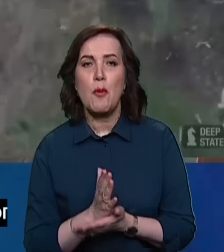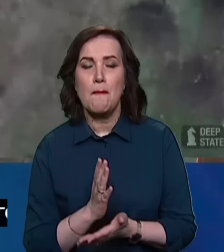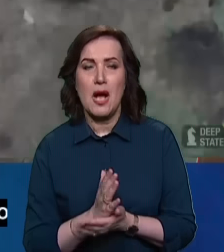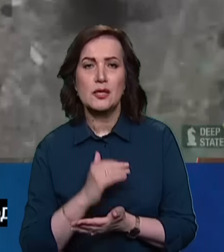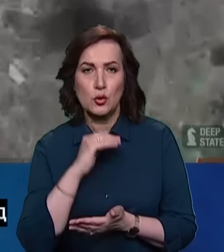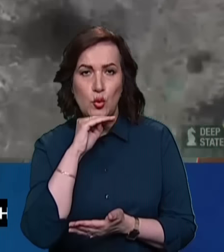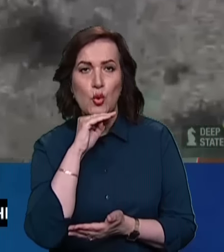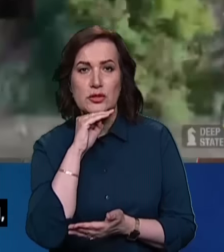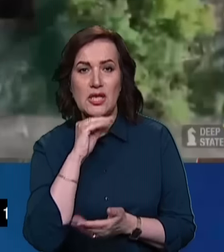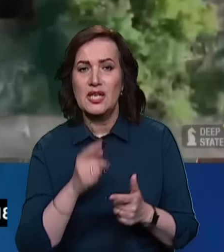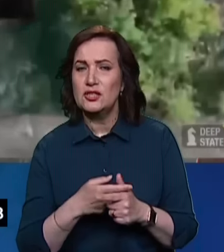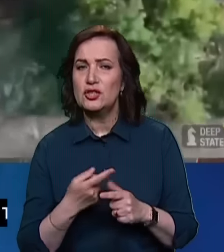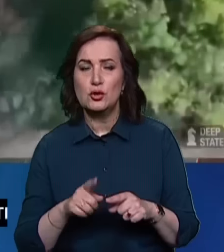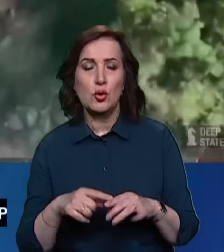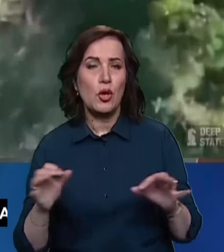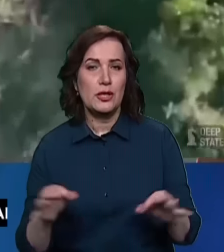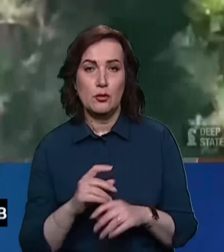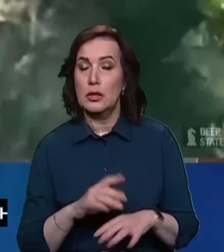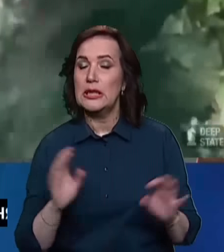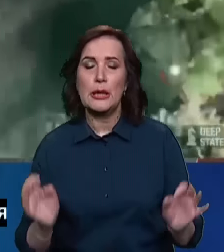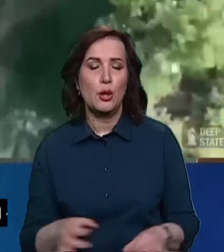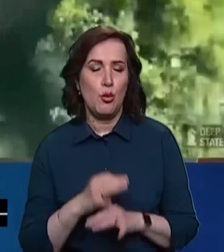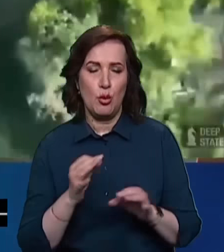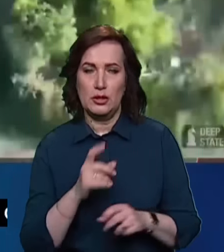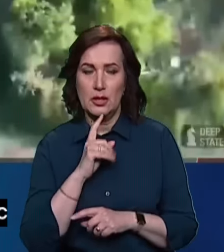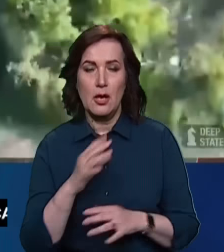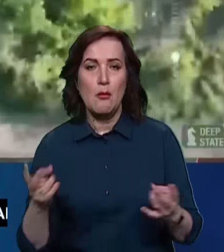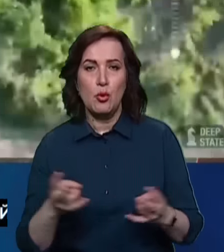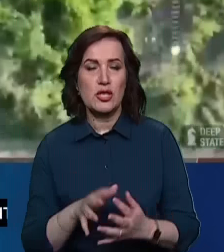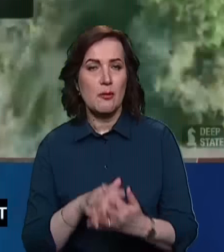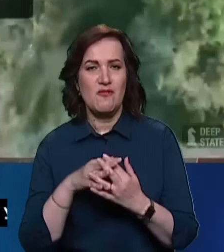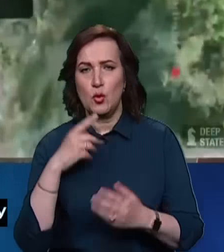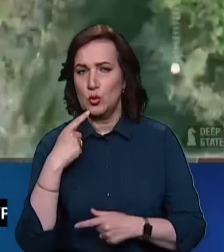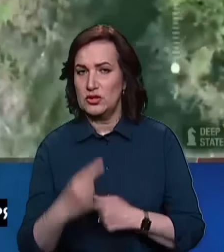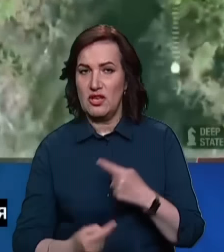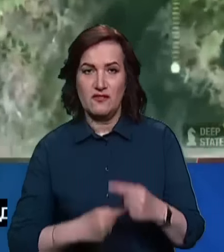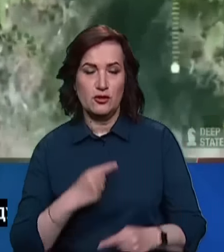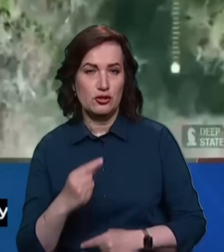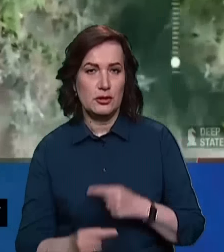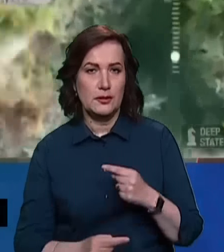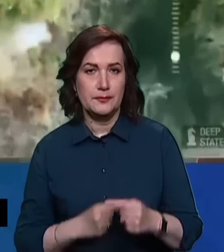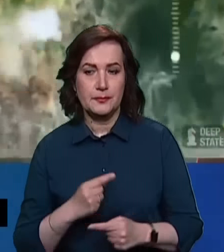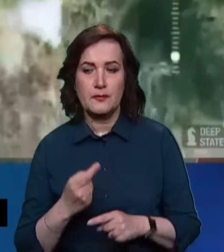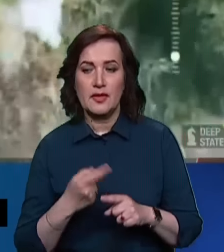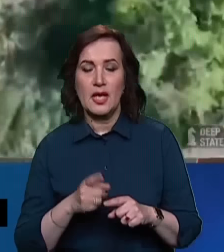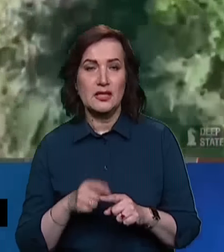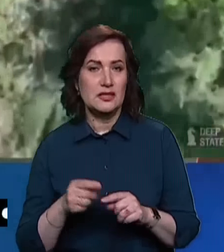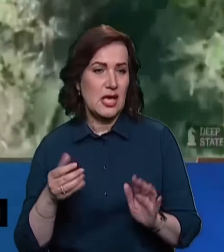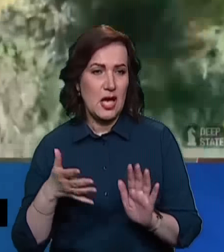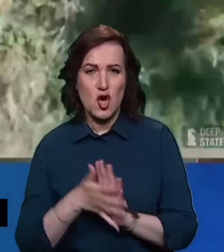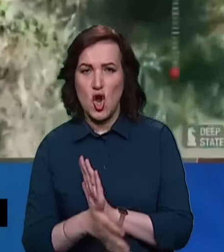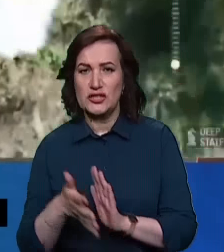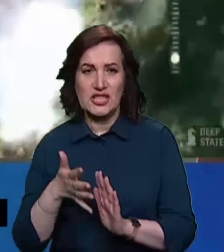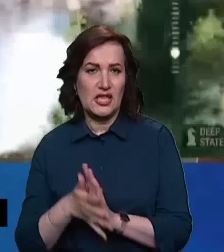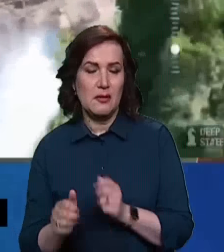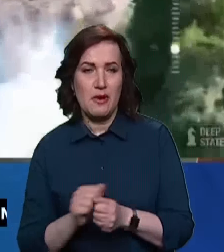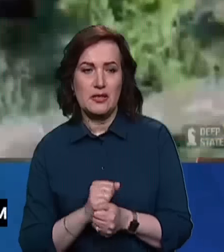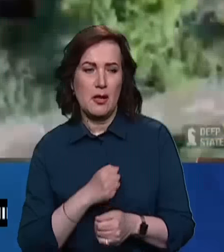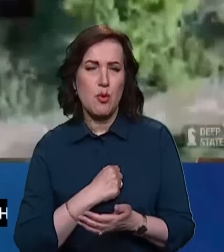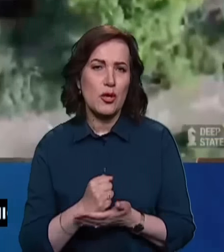мати вдосталь, чи цього не станеться ніколи? Ніколи не станеться, оскільки потреби фронту завжди це розхідні матеріали,